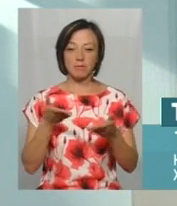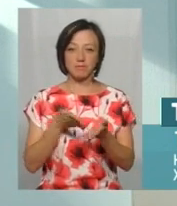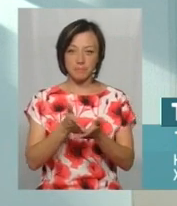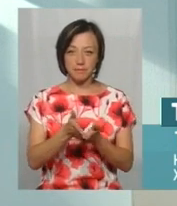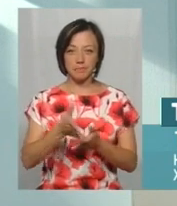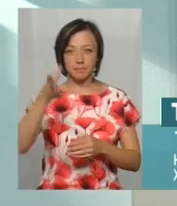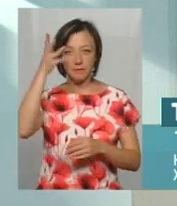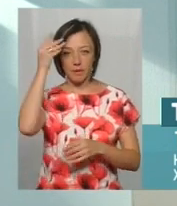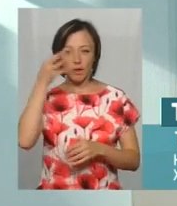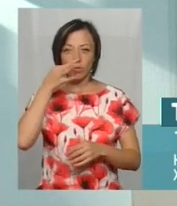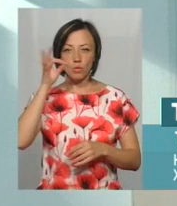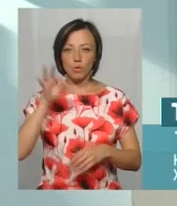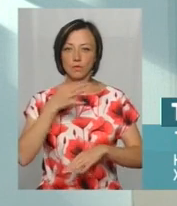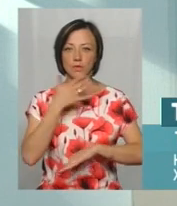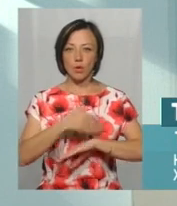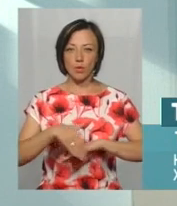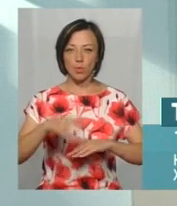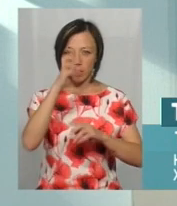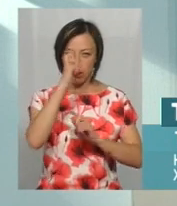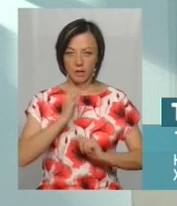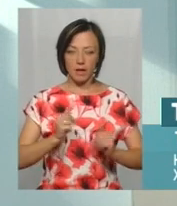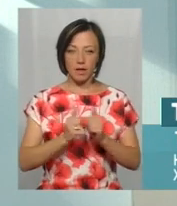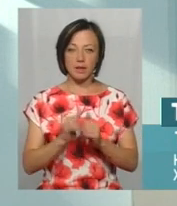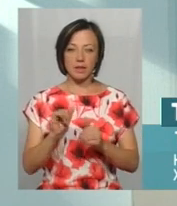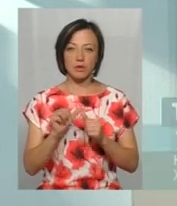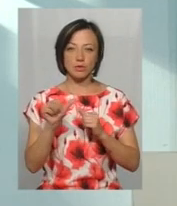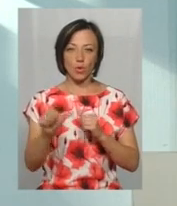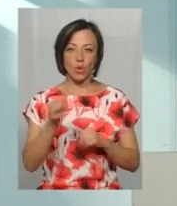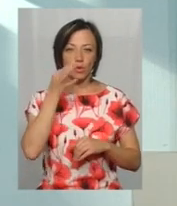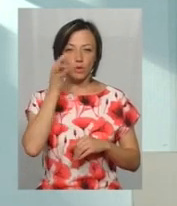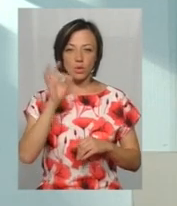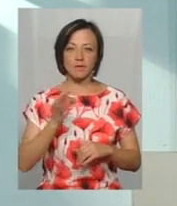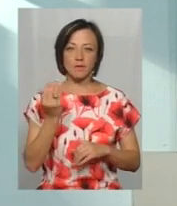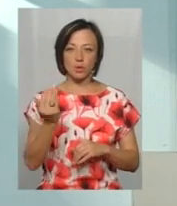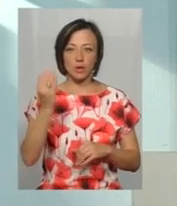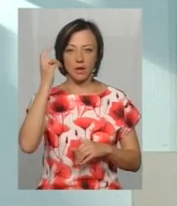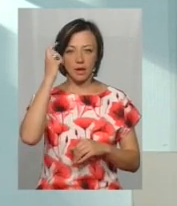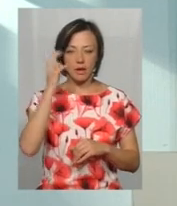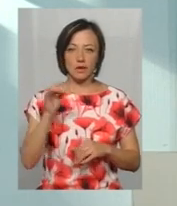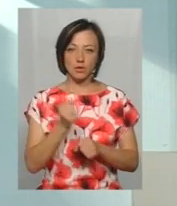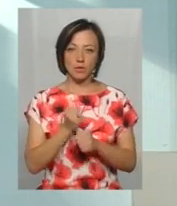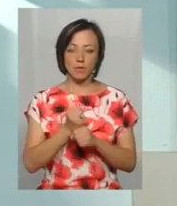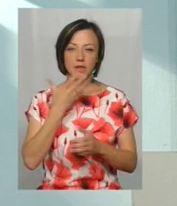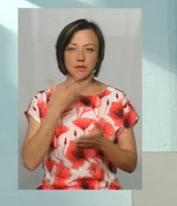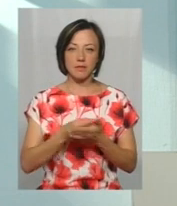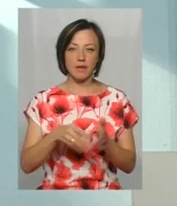досвіду з закордонних країн і в частності досвіду Києва. І ось зробили свій